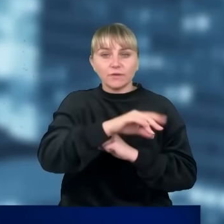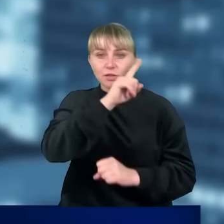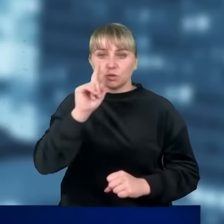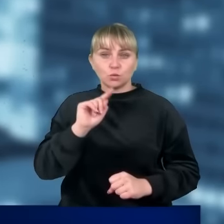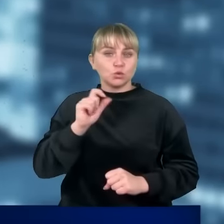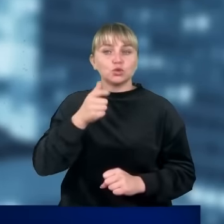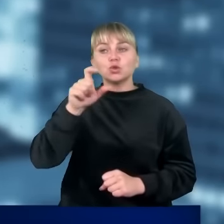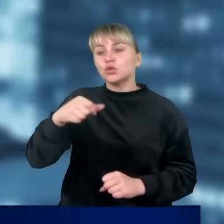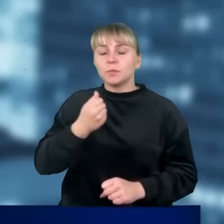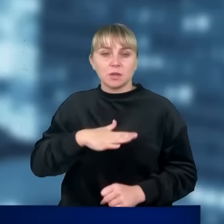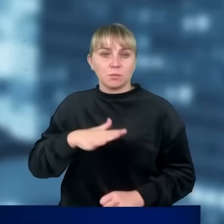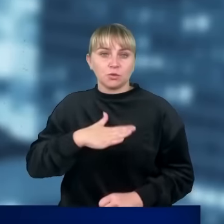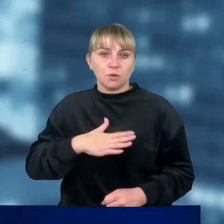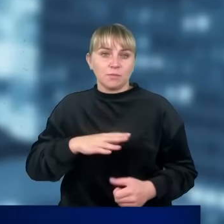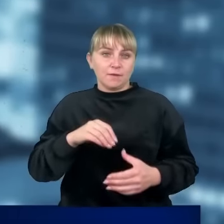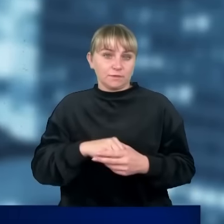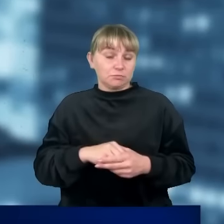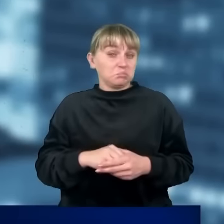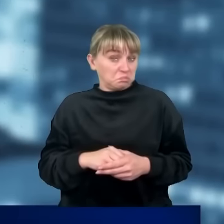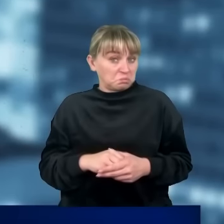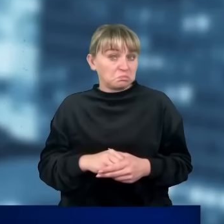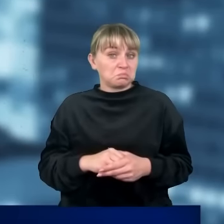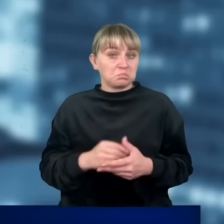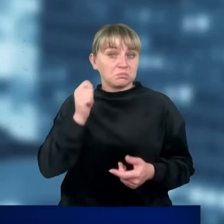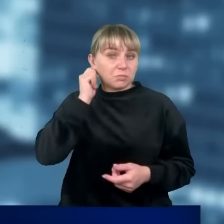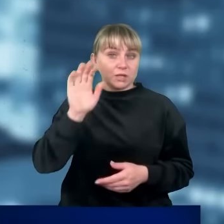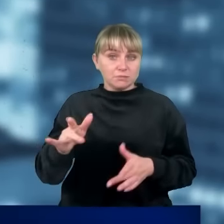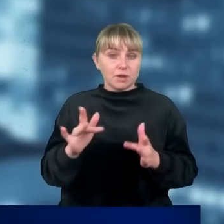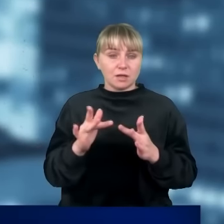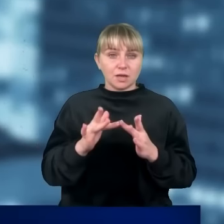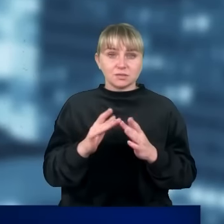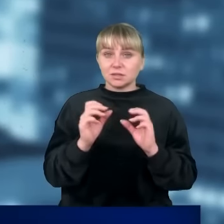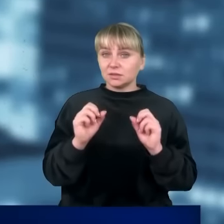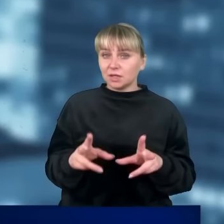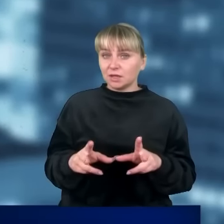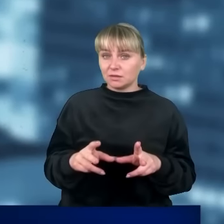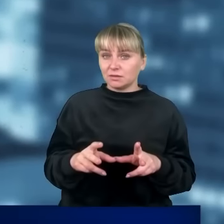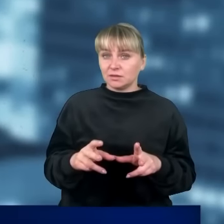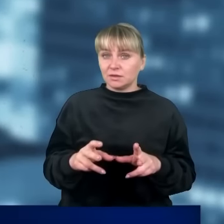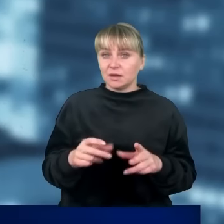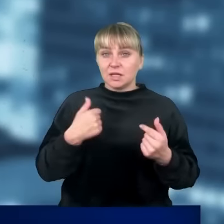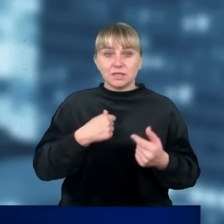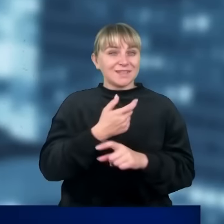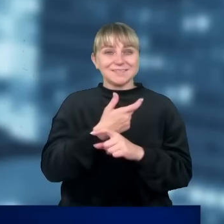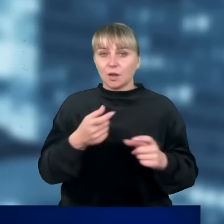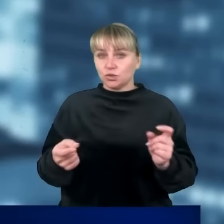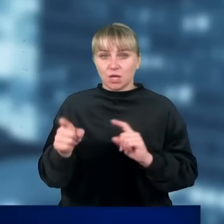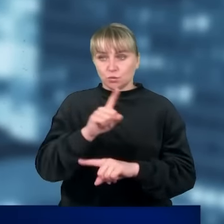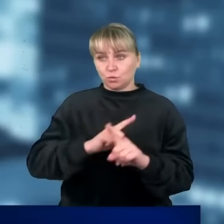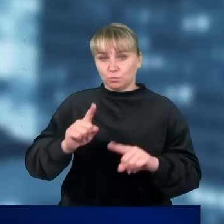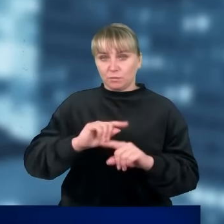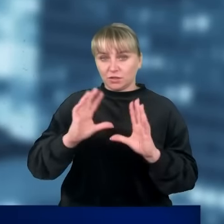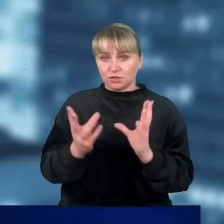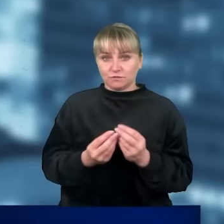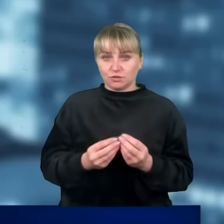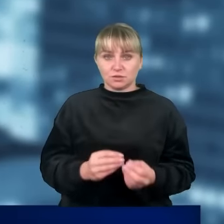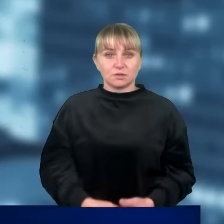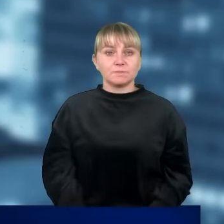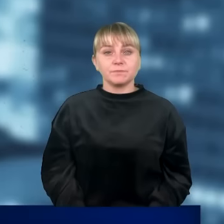nie podobają. Oczywiście, że pani ma rację. Tak. Ja im tu cały czas wszystkim tłumaczę, że Nie na tym polegam.